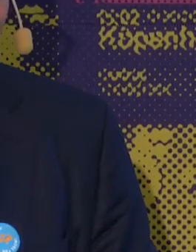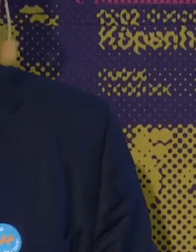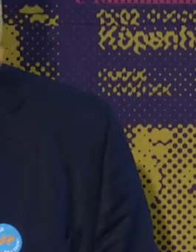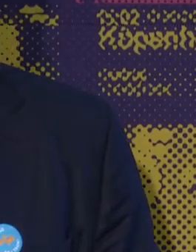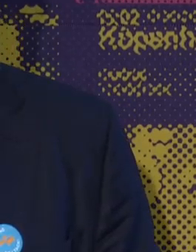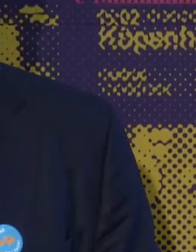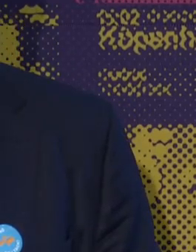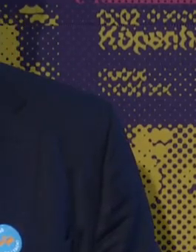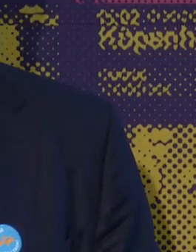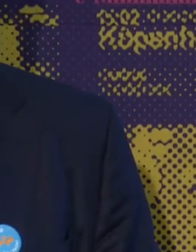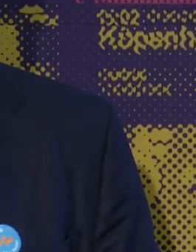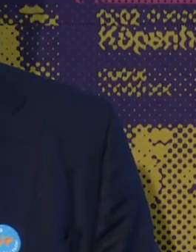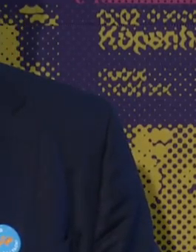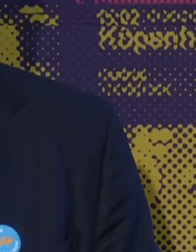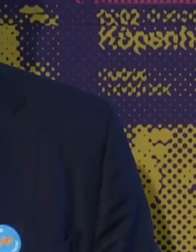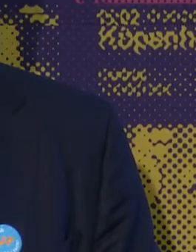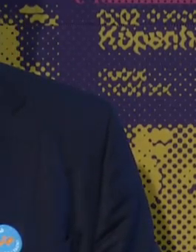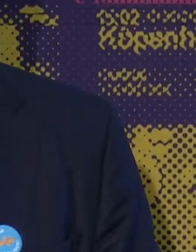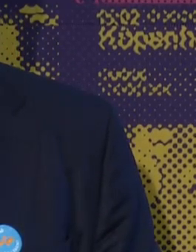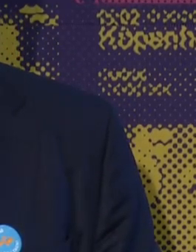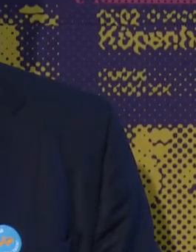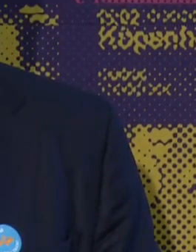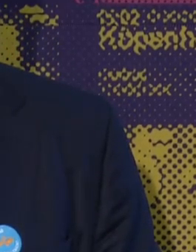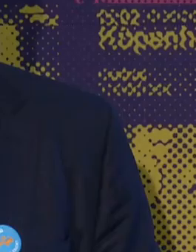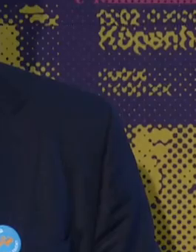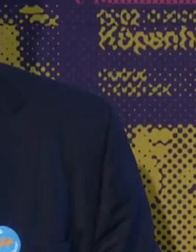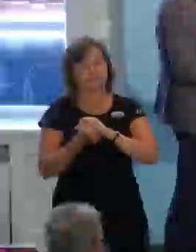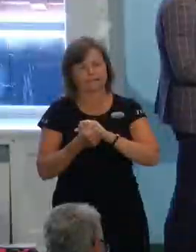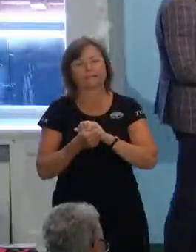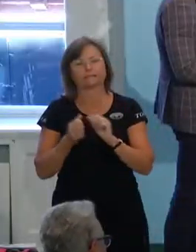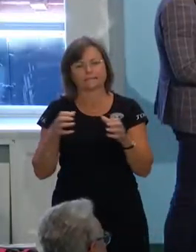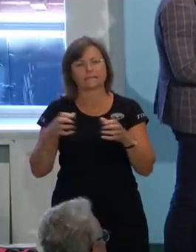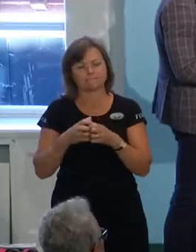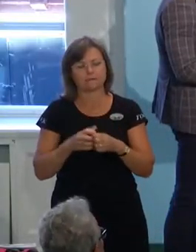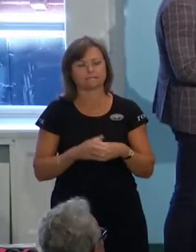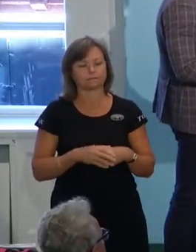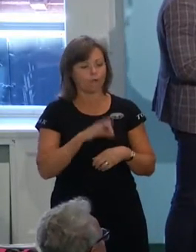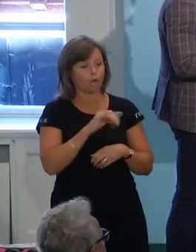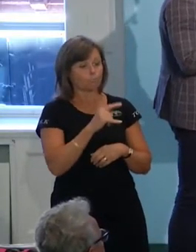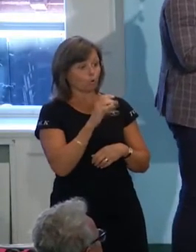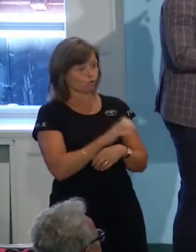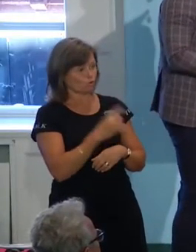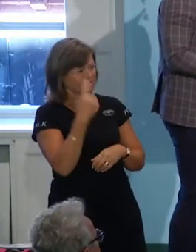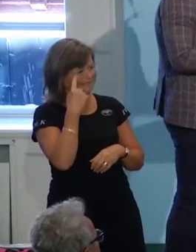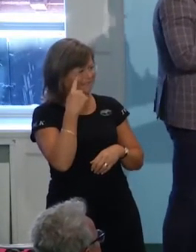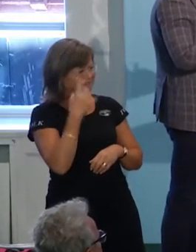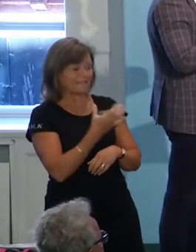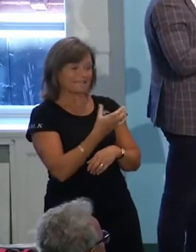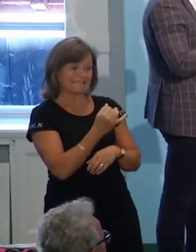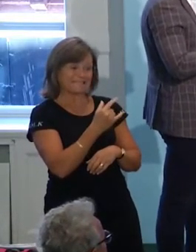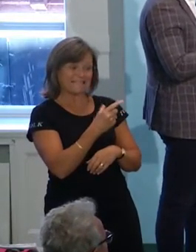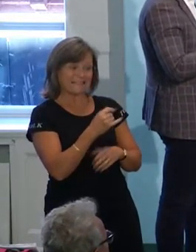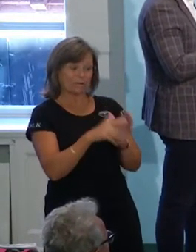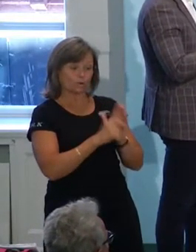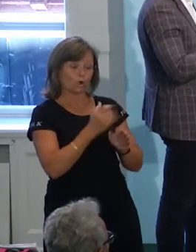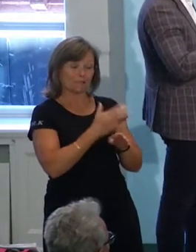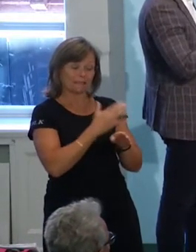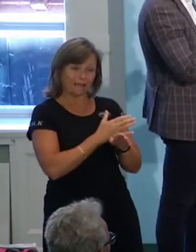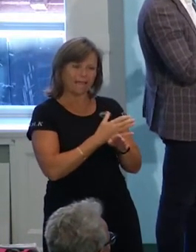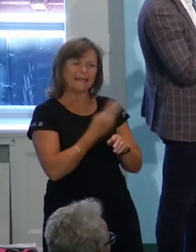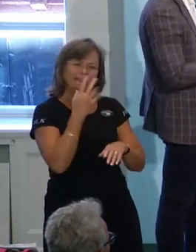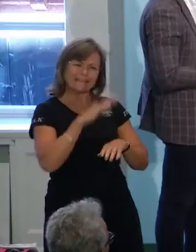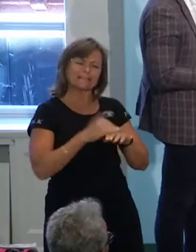också mot näringspolitiken och arbetsmarknadspolitiken tillsammans. Mm. Pontus, jag tänker på det som Cecilia tog upp innan, det här med att